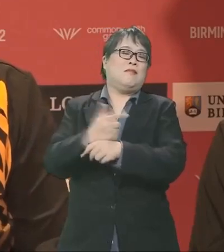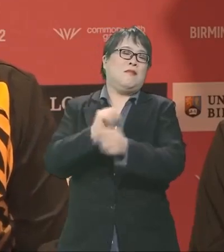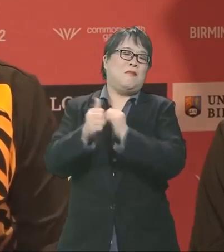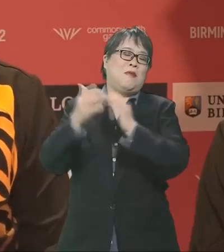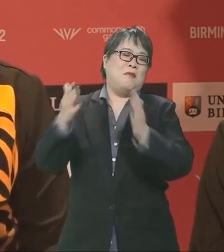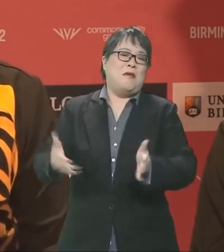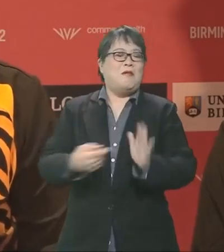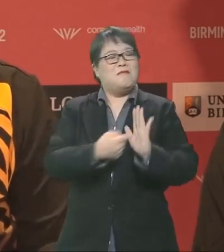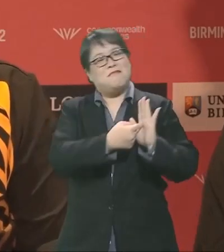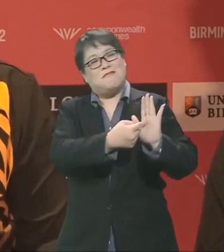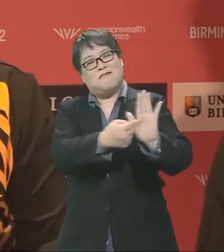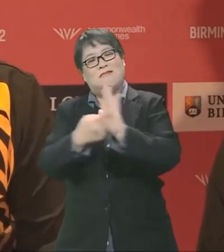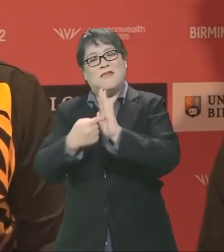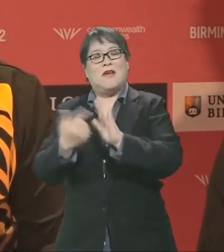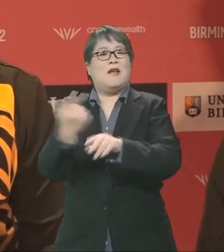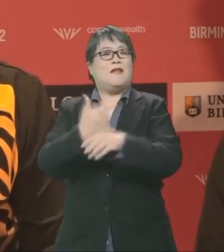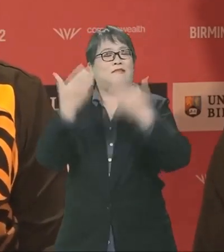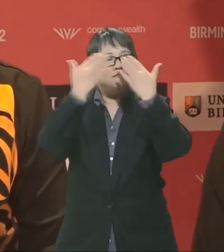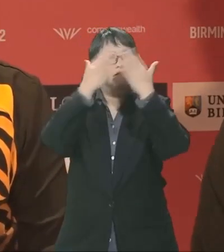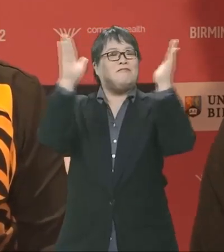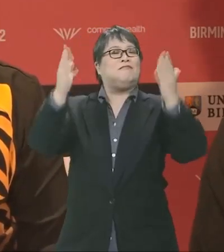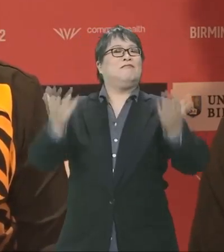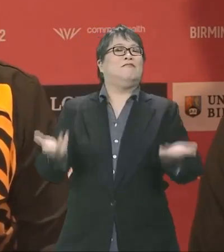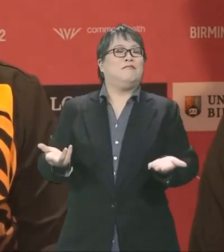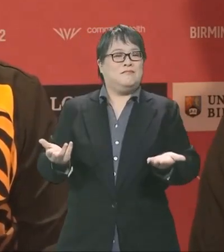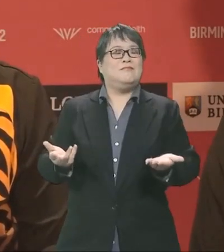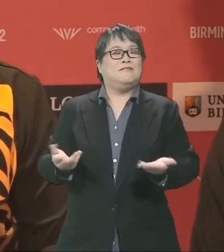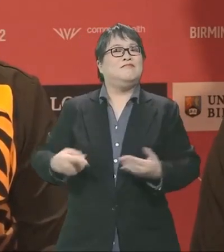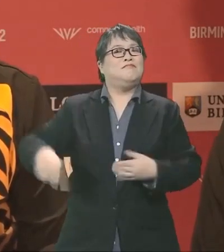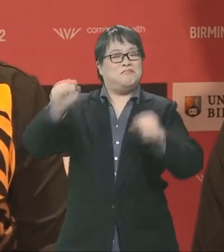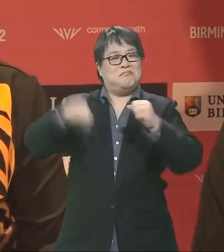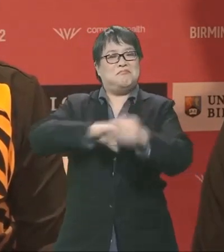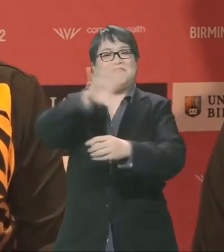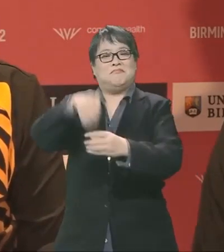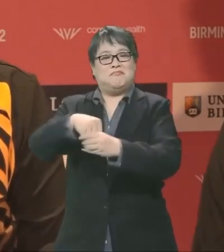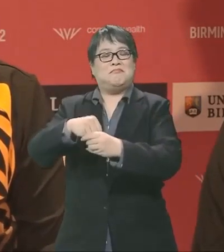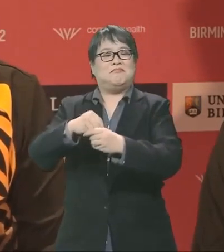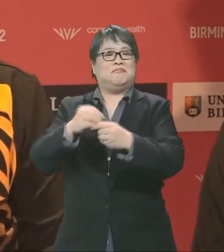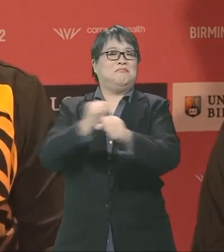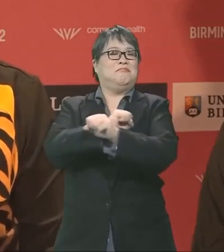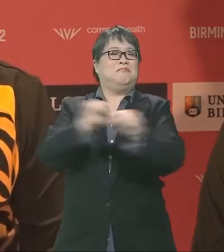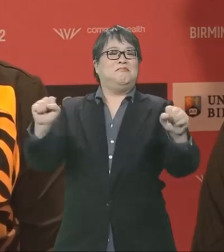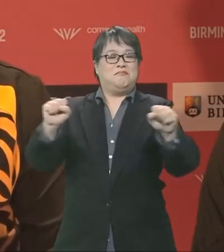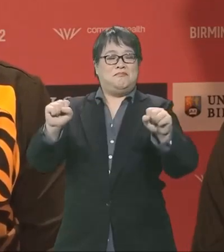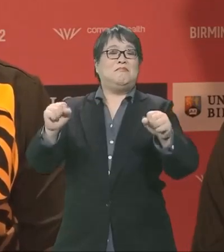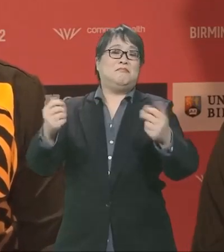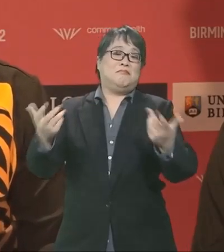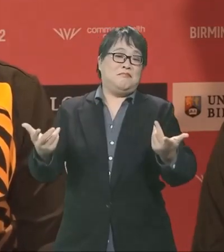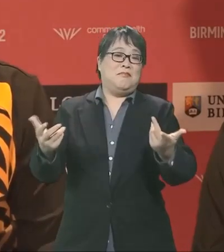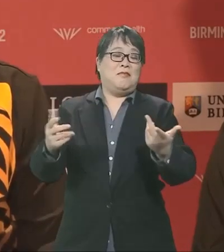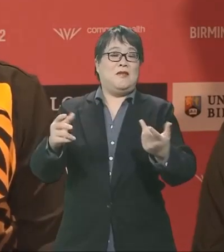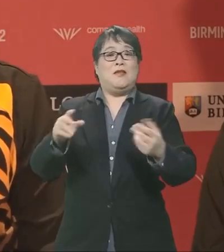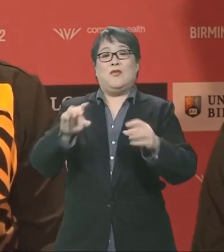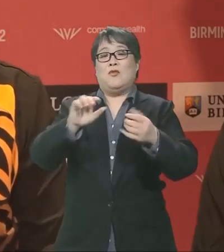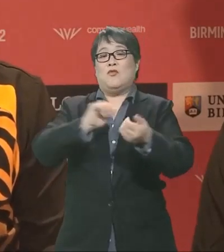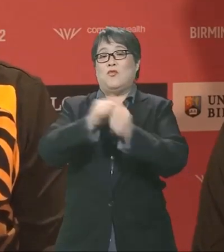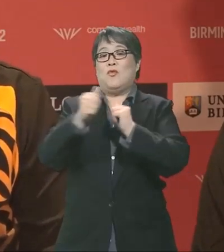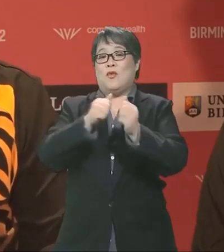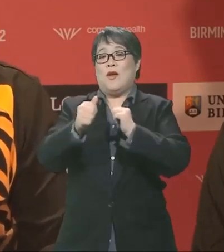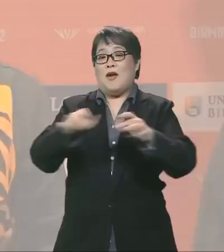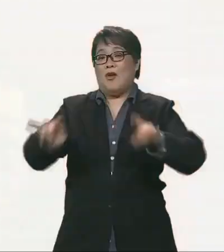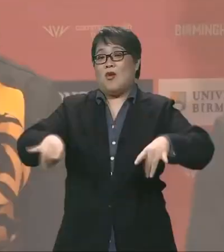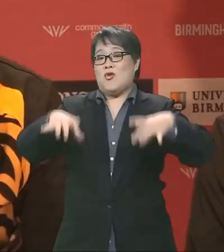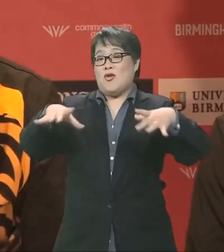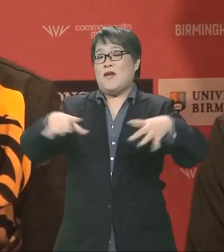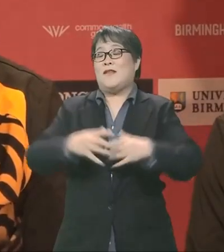untuk dikenakahkan supaya mereka boleh menjalani latihan untuk persiapan di Victoria pada tahun 2026